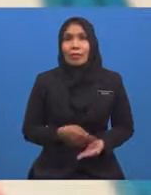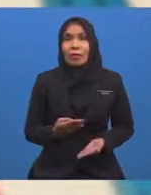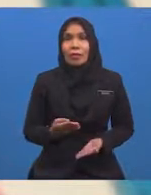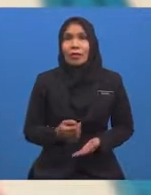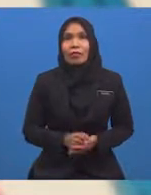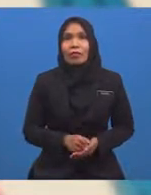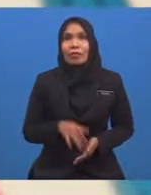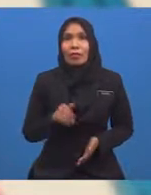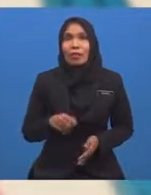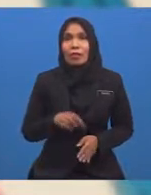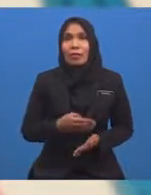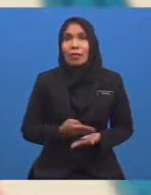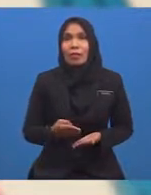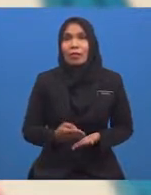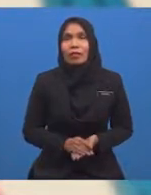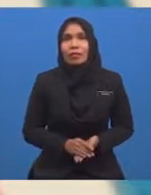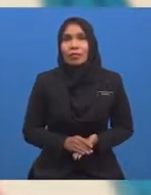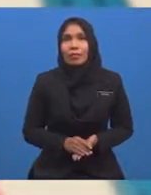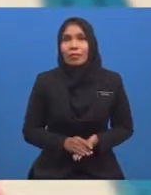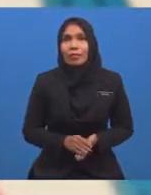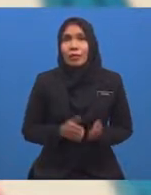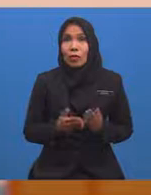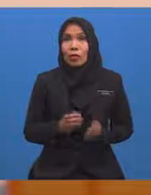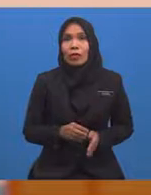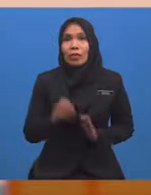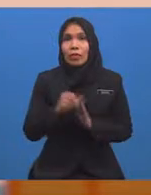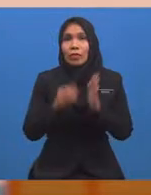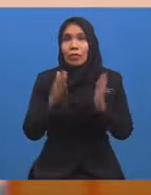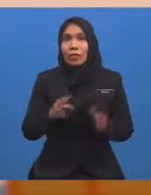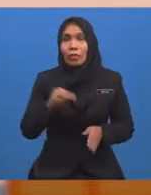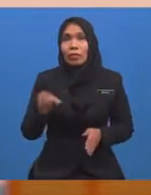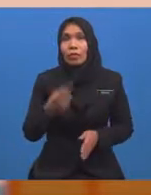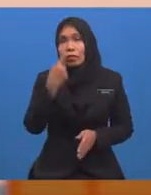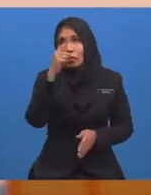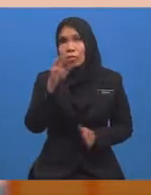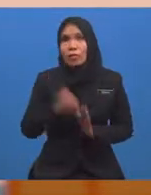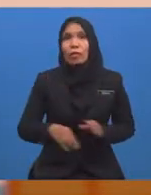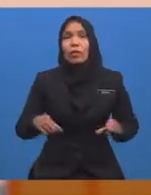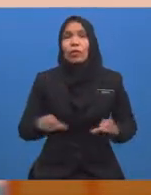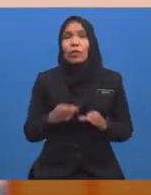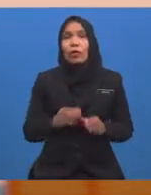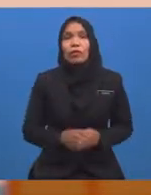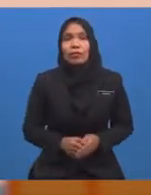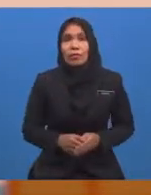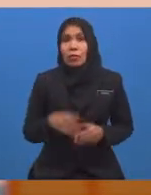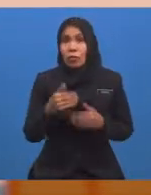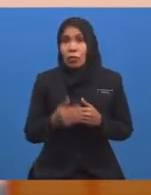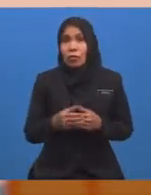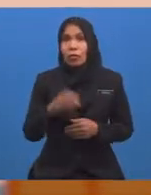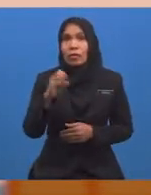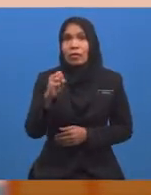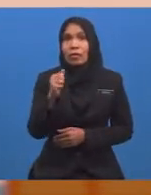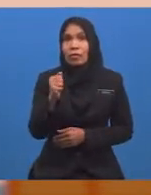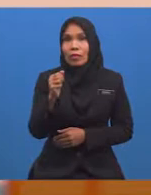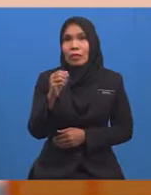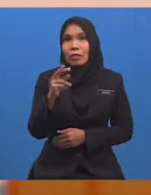adalah satu Misbah 3 memang jawaban itu adalah betul Hai